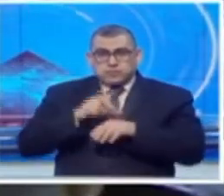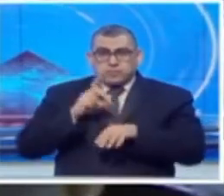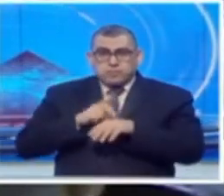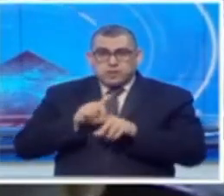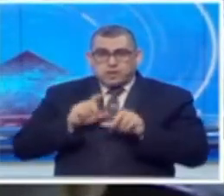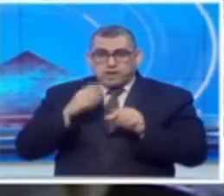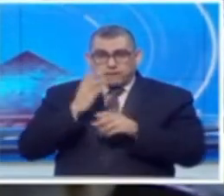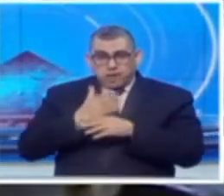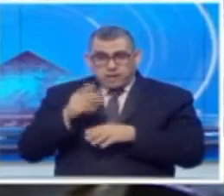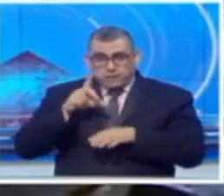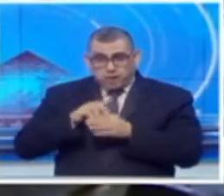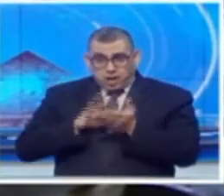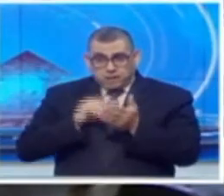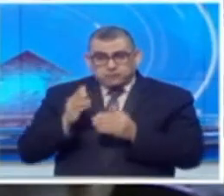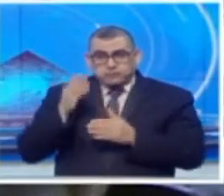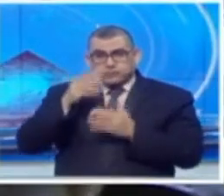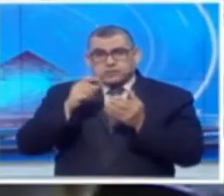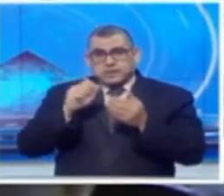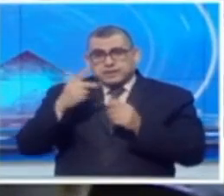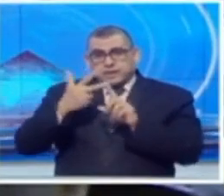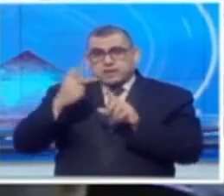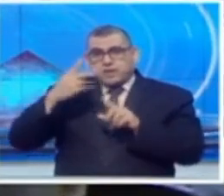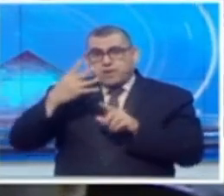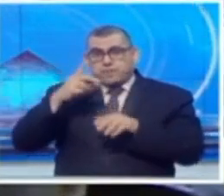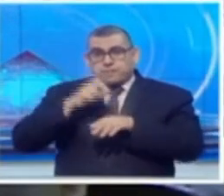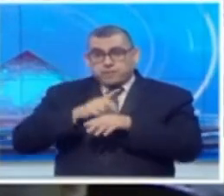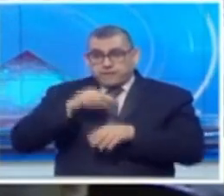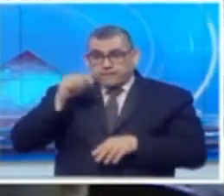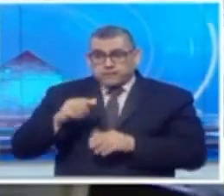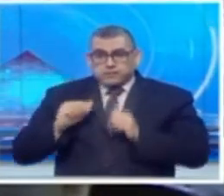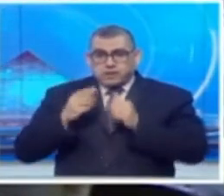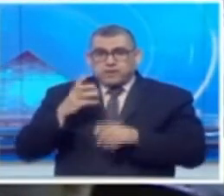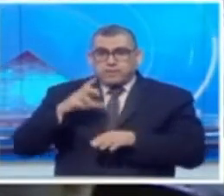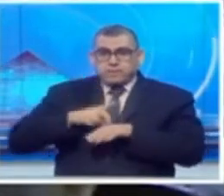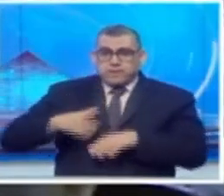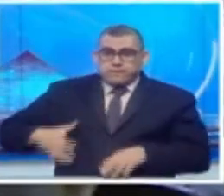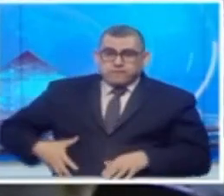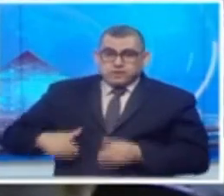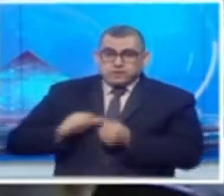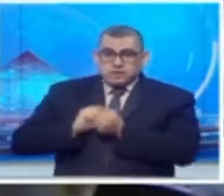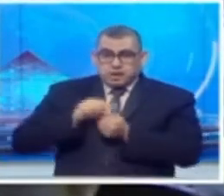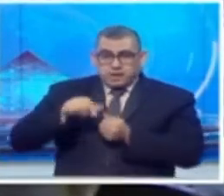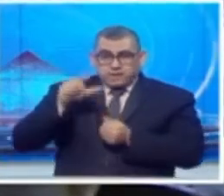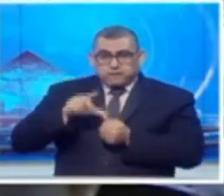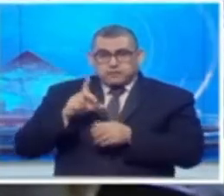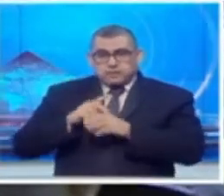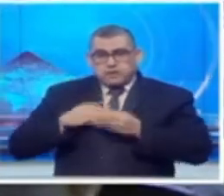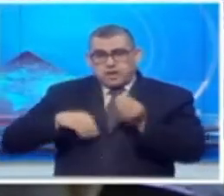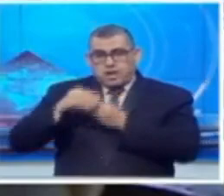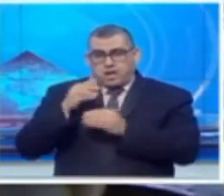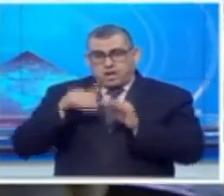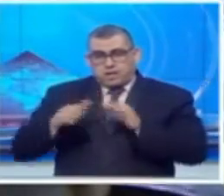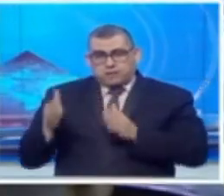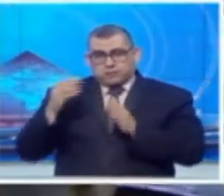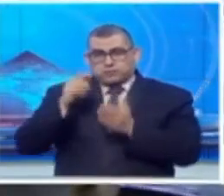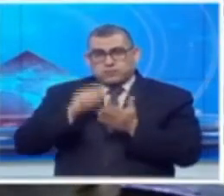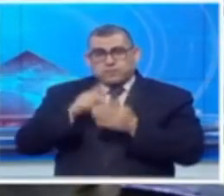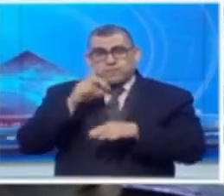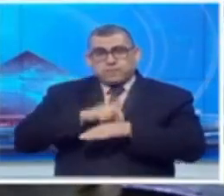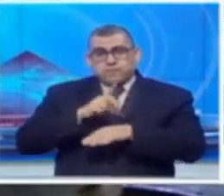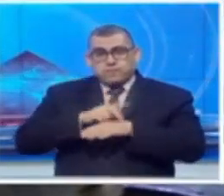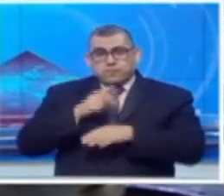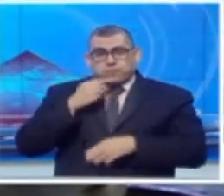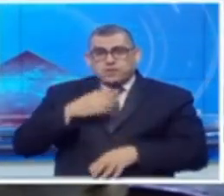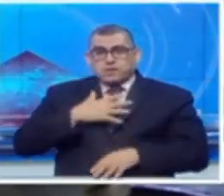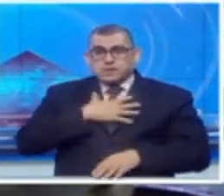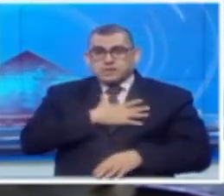المراحل المتقدمة المرحلة الثالثة والرابعة، ومرضى الفشل الكلوي اللي بيحتاج حالتهم غسيل كلوي، كذلك مرضى التليف